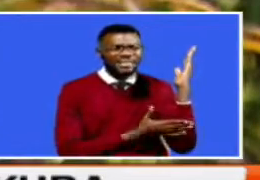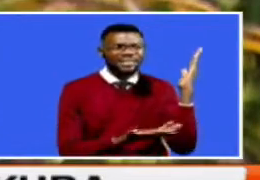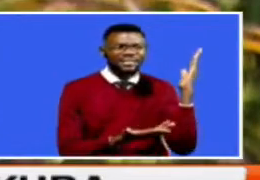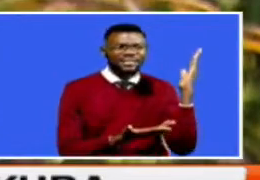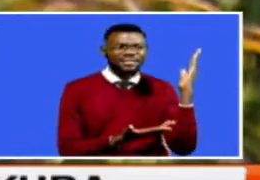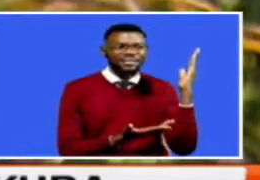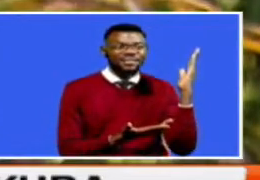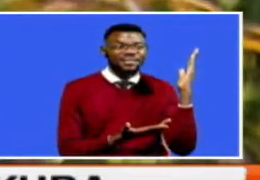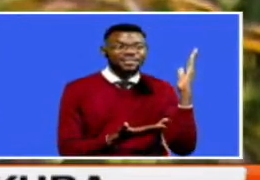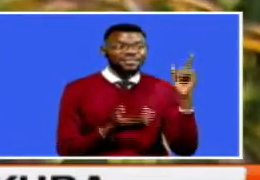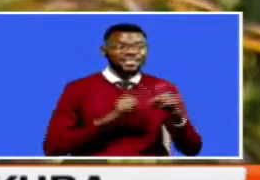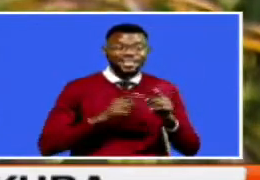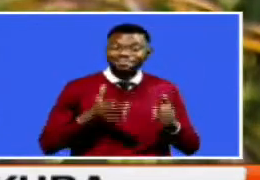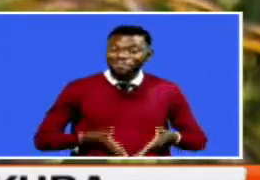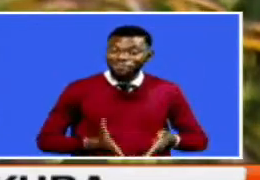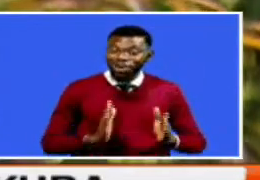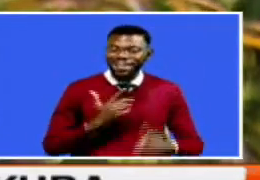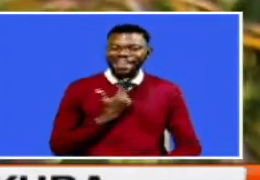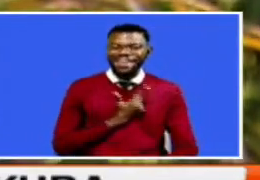ni bahati.